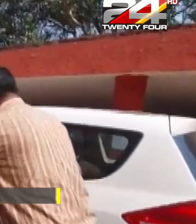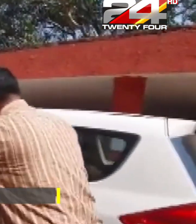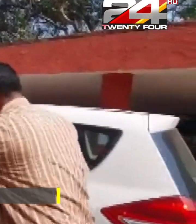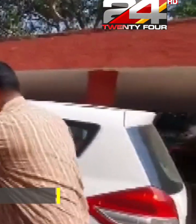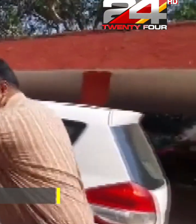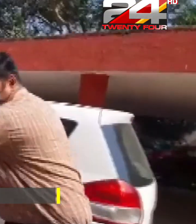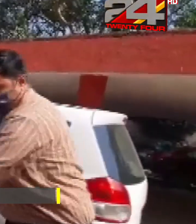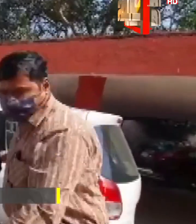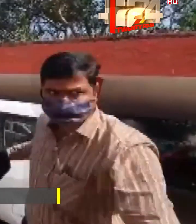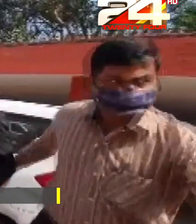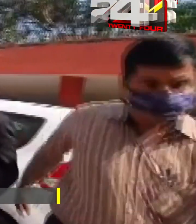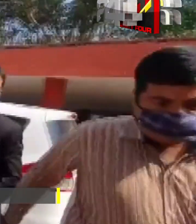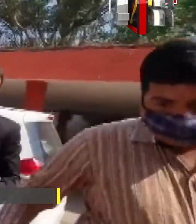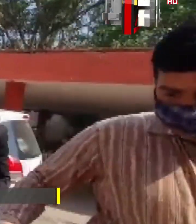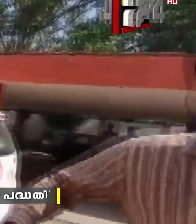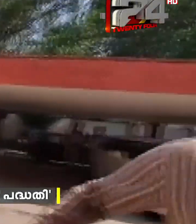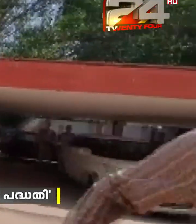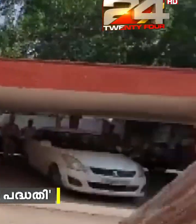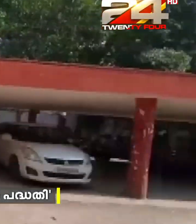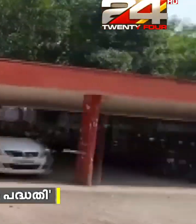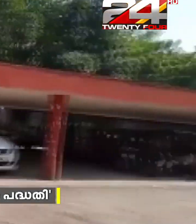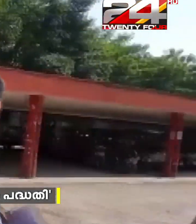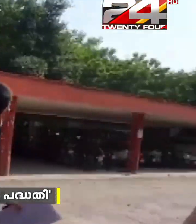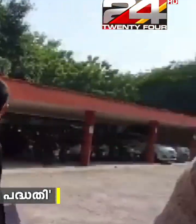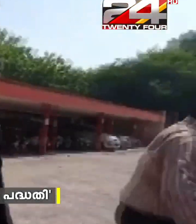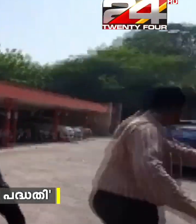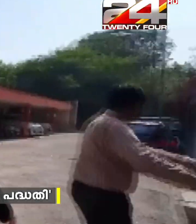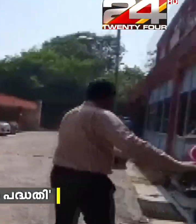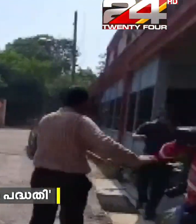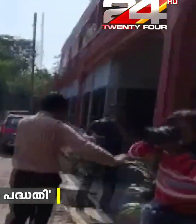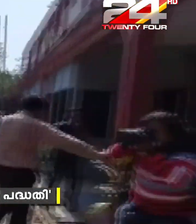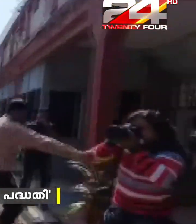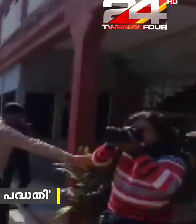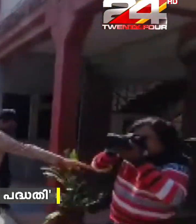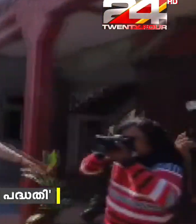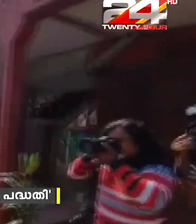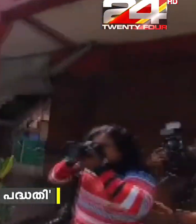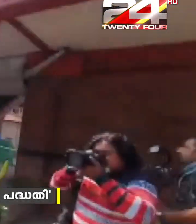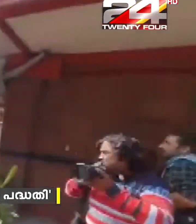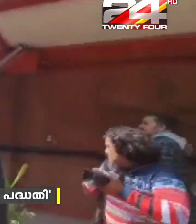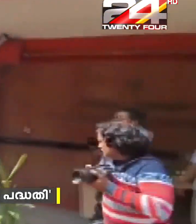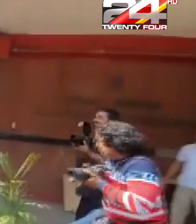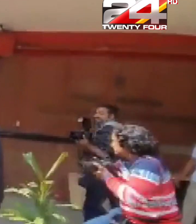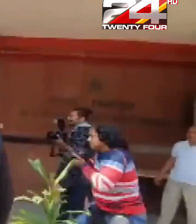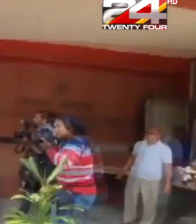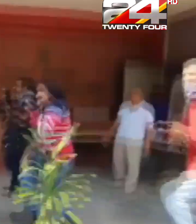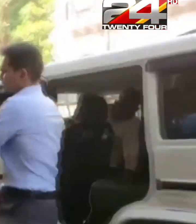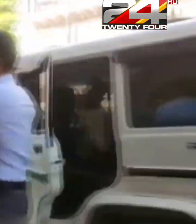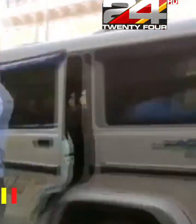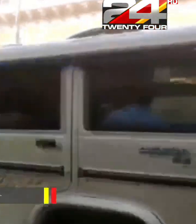നിജപ്പെടുത്തി. മാത്രമല്ല ആദ്യ ഗഡുവായി 50 ലക്ഷം വാങ്ങിയെന്നും FIR ആരോപിക്കുന്നു. മുംബൈയും ഡൽഹിയും അടക്കം വാങ്കടയുമായി